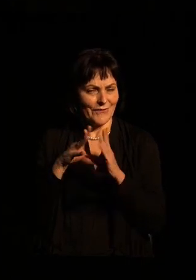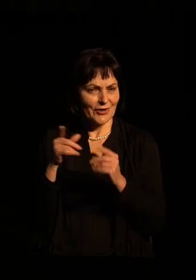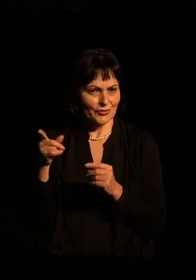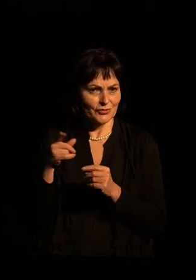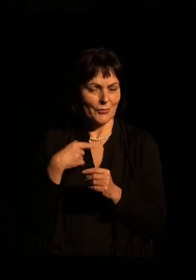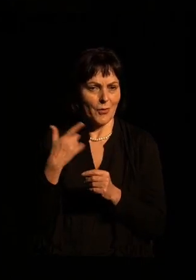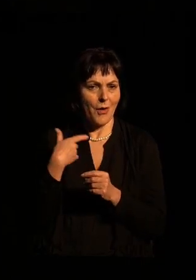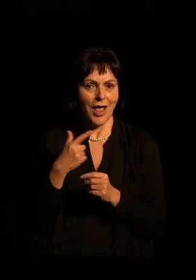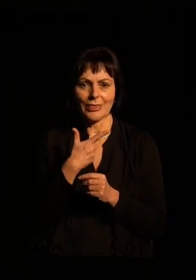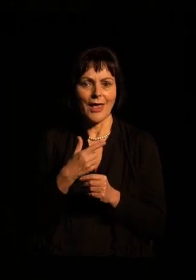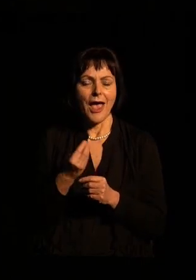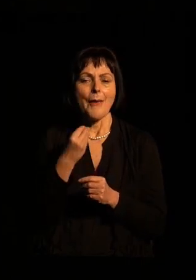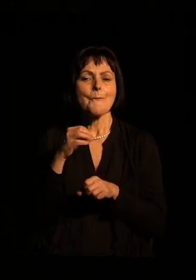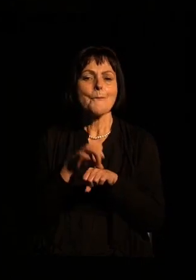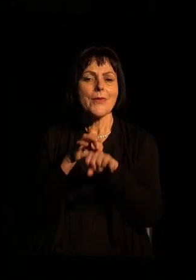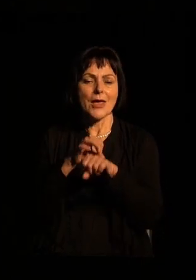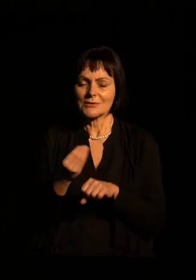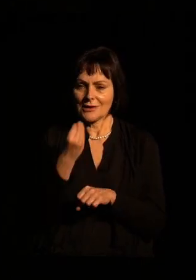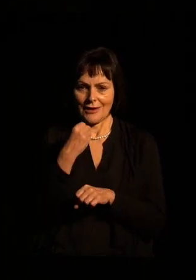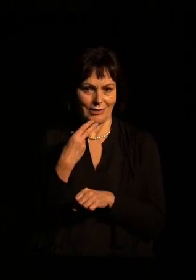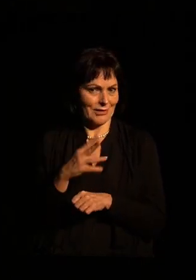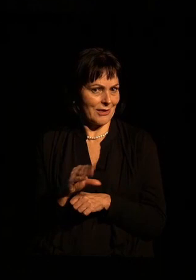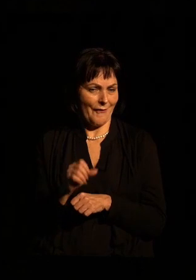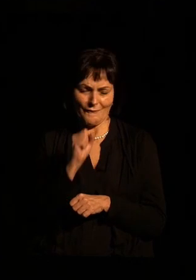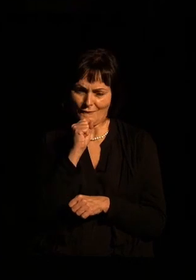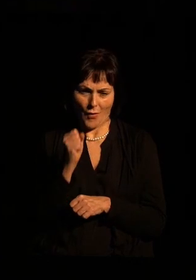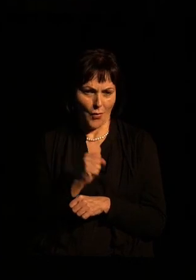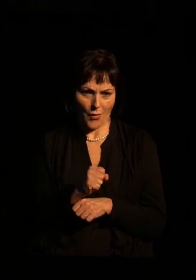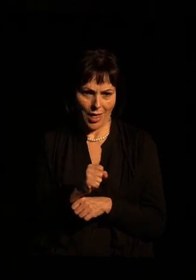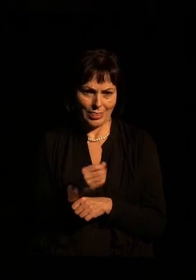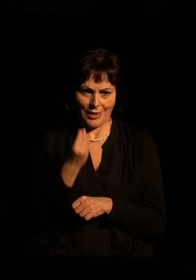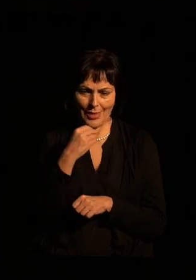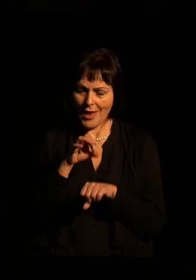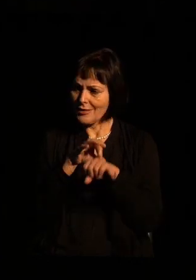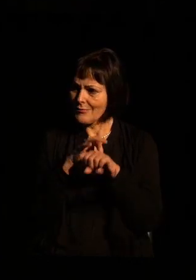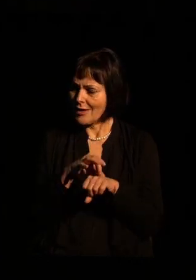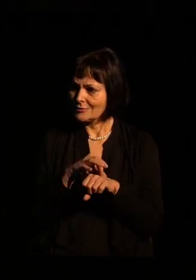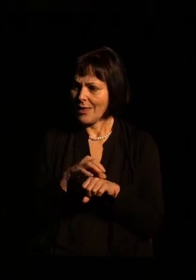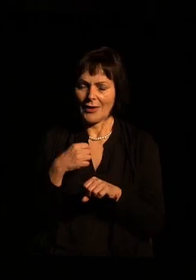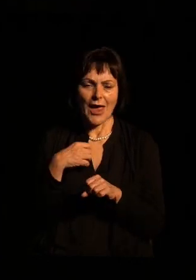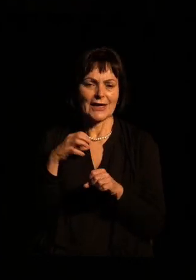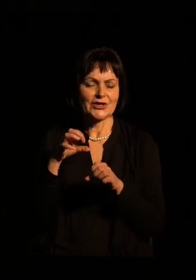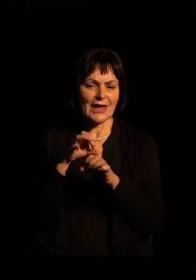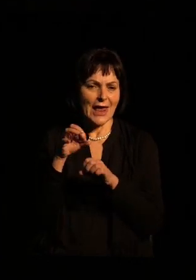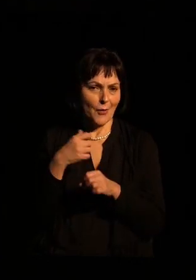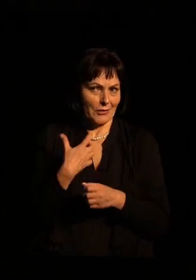to była jaroszami. Jakieś tam mięsa w ogóle tam nie jadali, jakieś takie kiełki, coś.